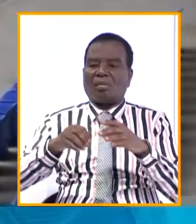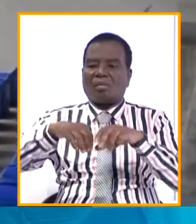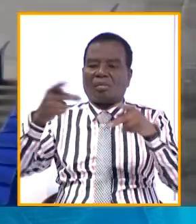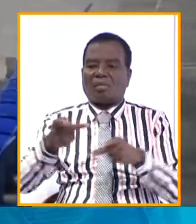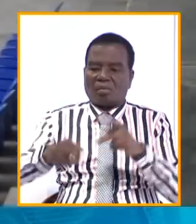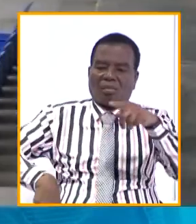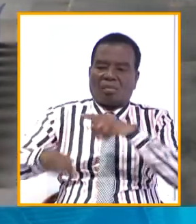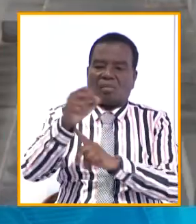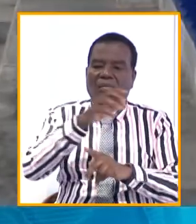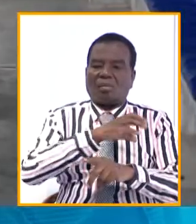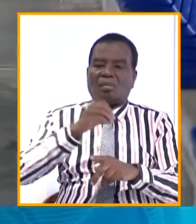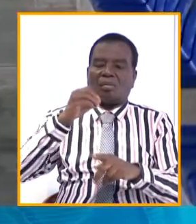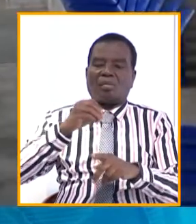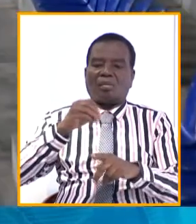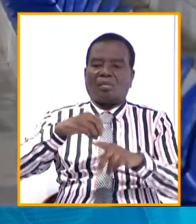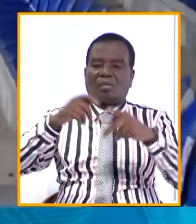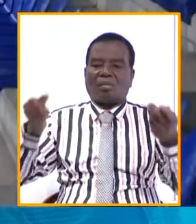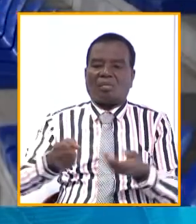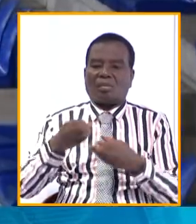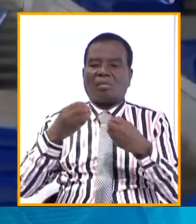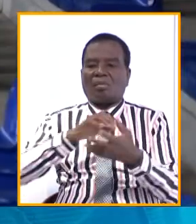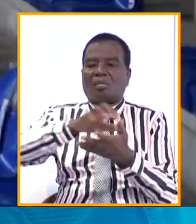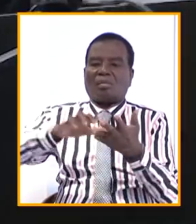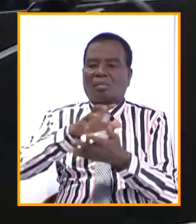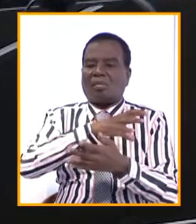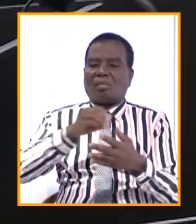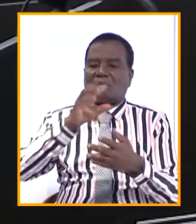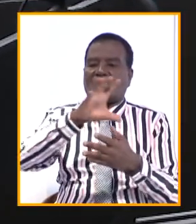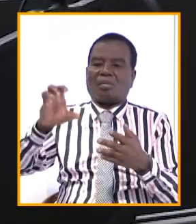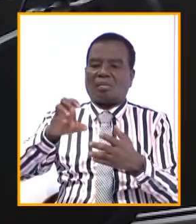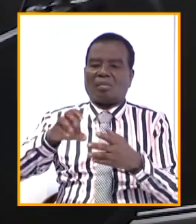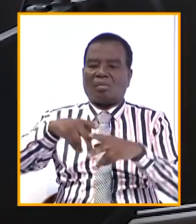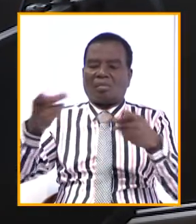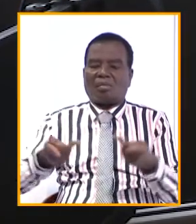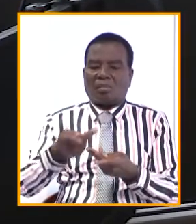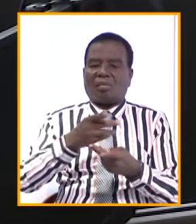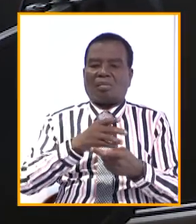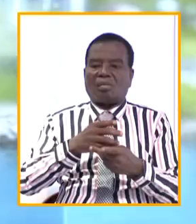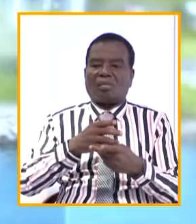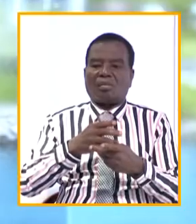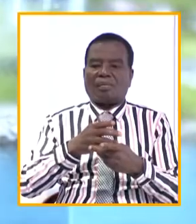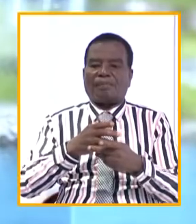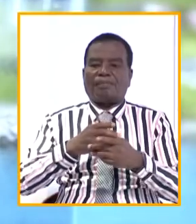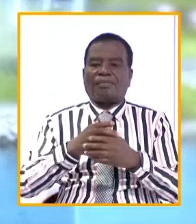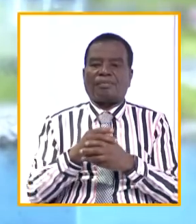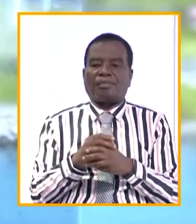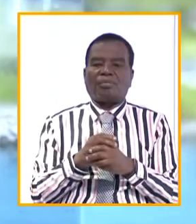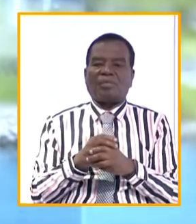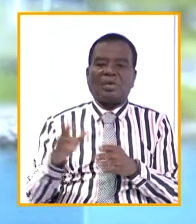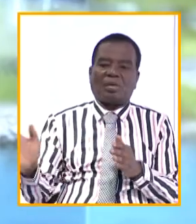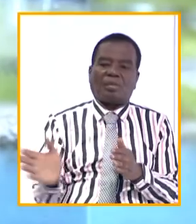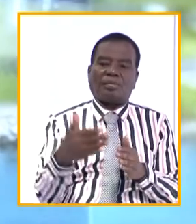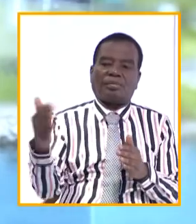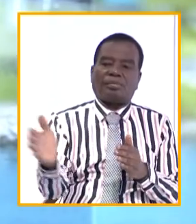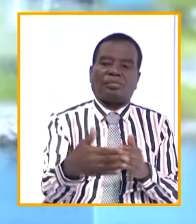de 2000 places, d'une salle polyvalente de 500 places et des salles de formation en TIC. Les de la